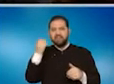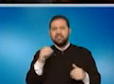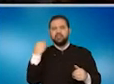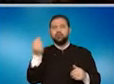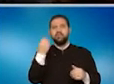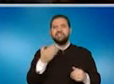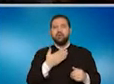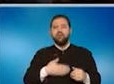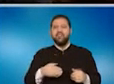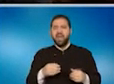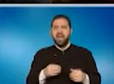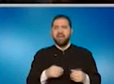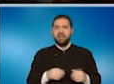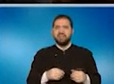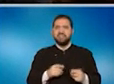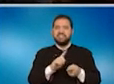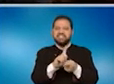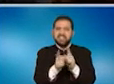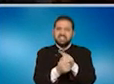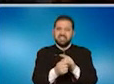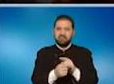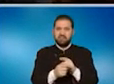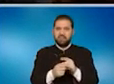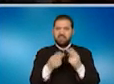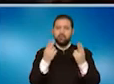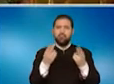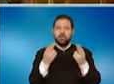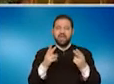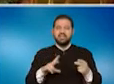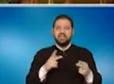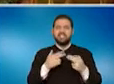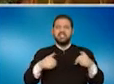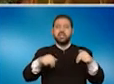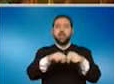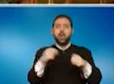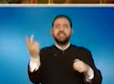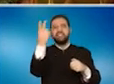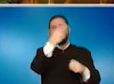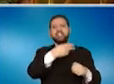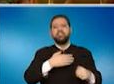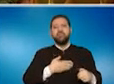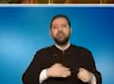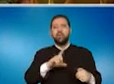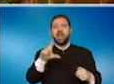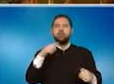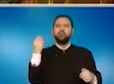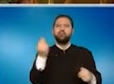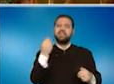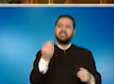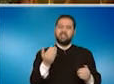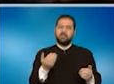capete o traiectorie pe care nu gândea. Și asta cum? Printr-un act urât și rușinos. A furat ceva și a ajuns în altă